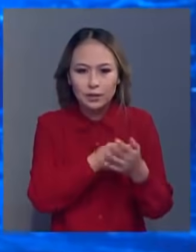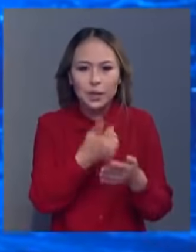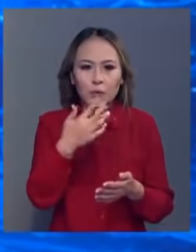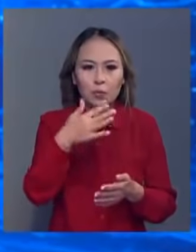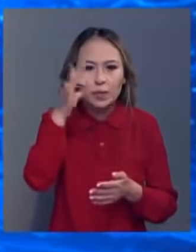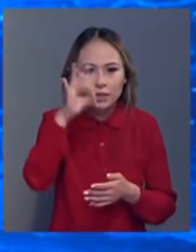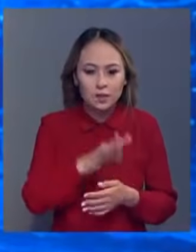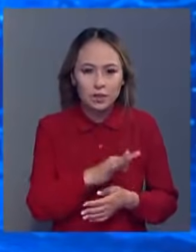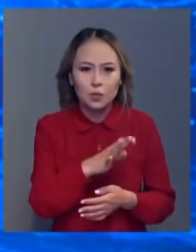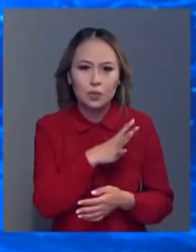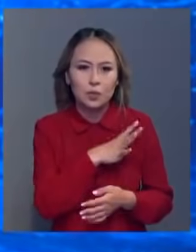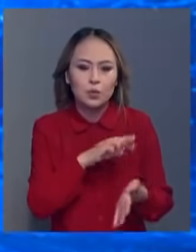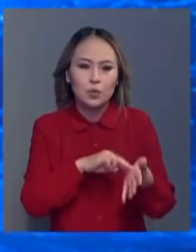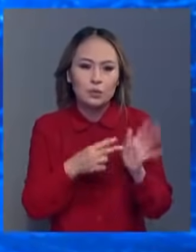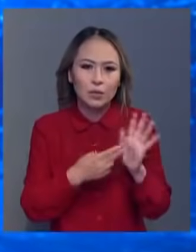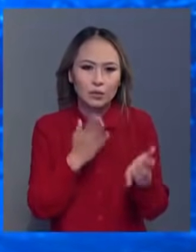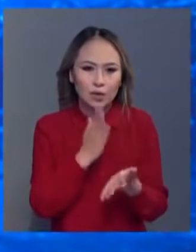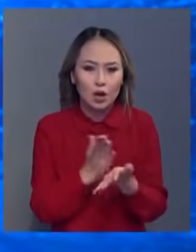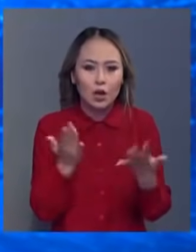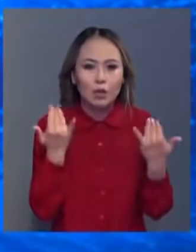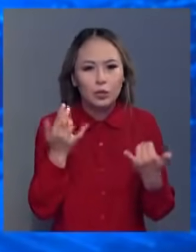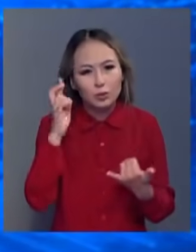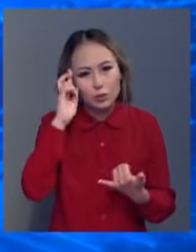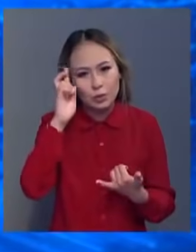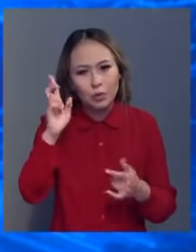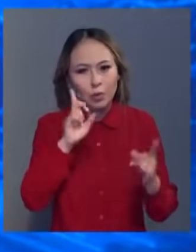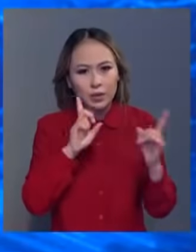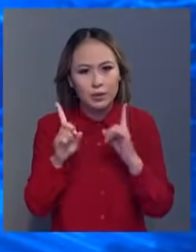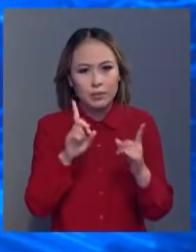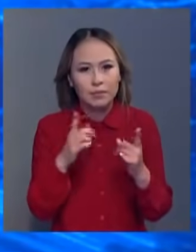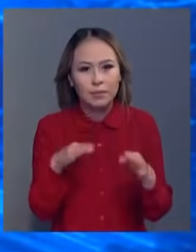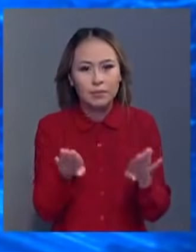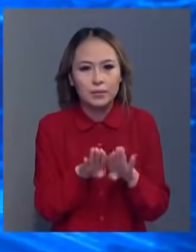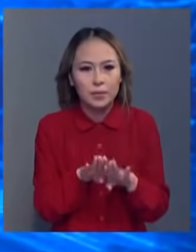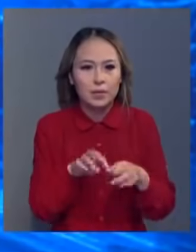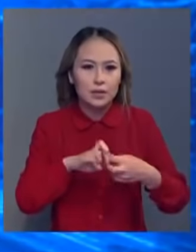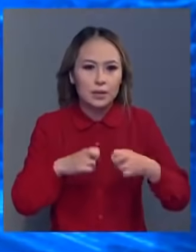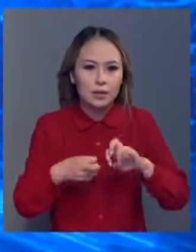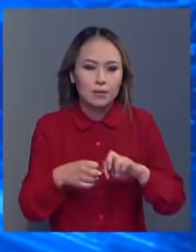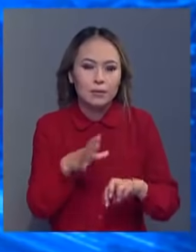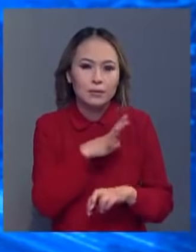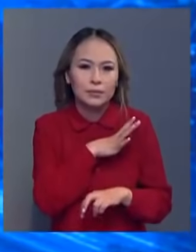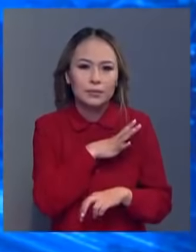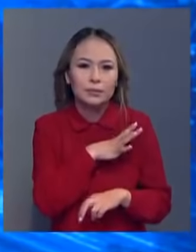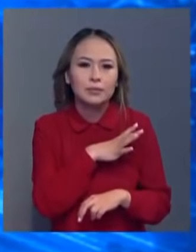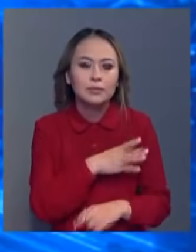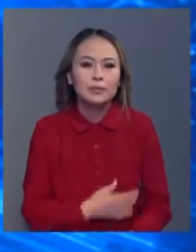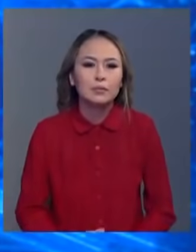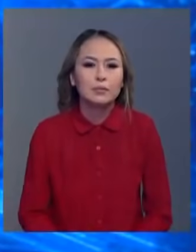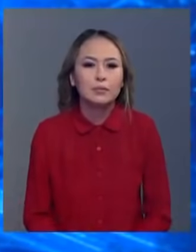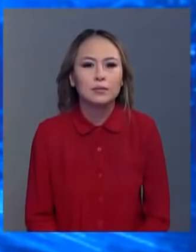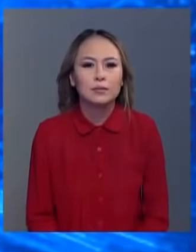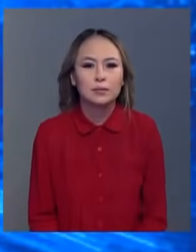дейін 50%-ке жеткізуді жоспарлап отыр. Бүгінгі үкімет отырысы осы мәселеге арналды. Тақырыпты әріптесім